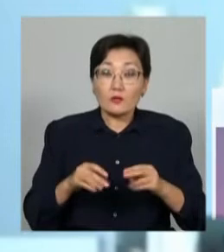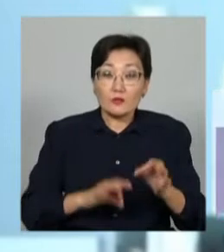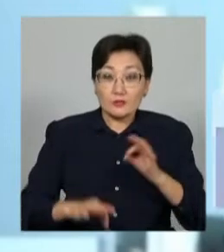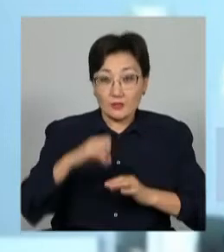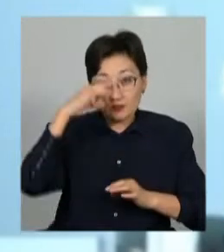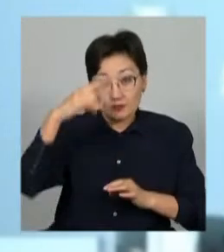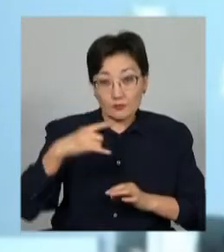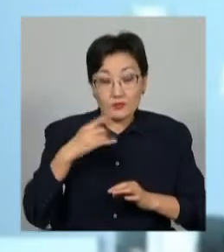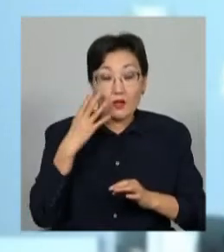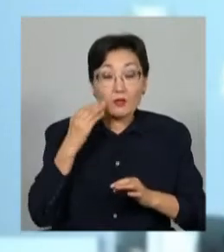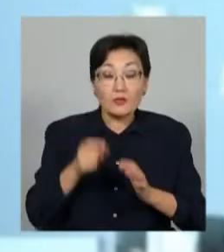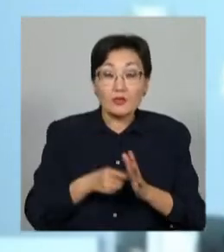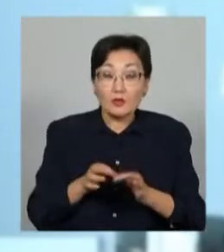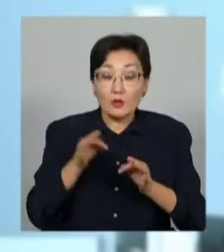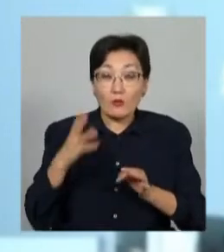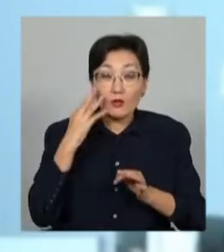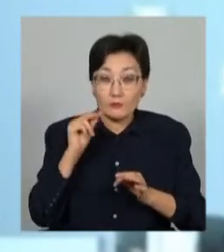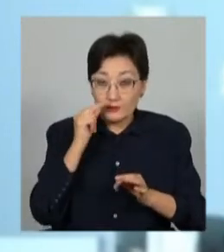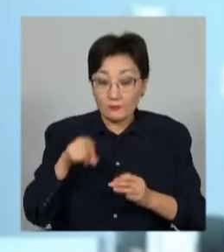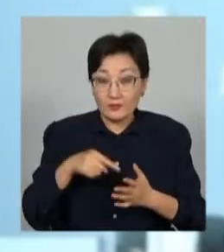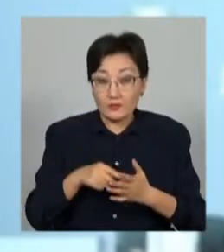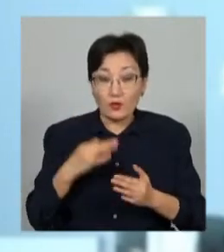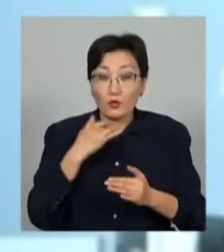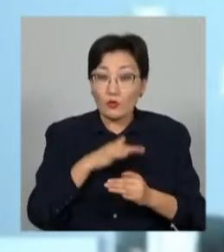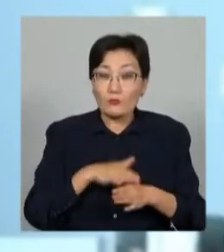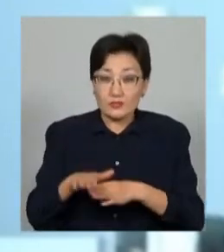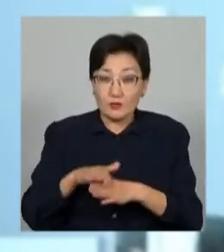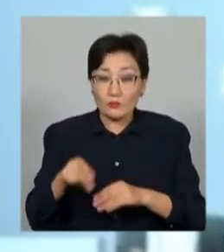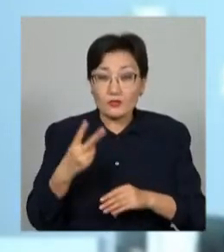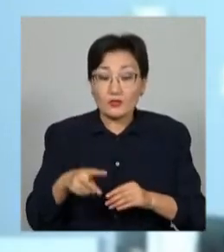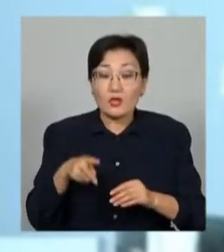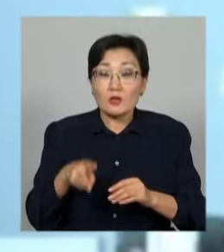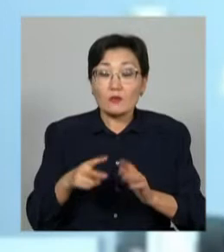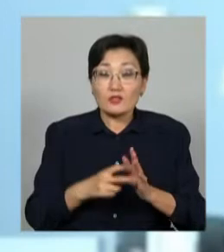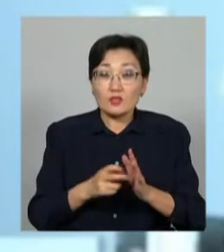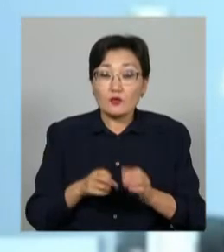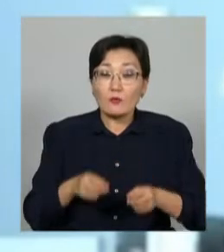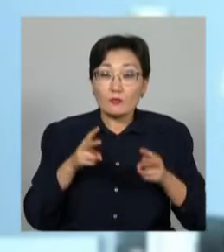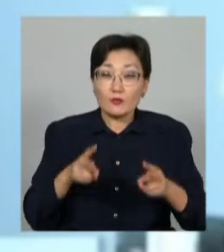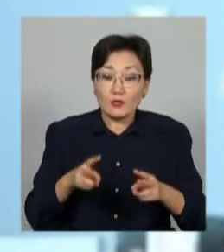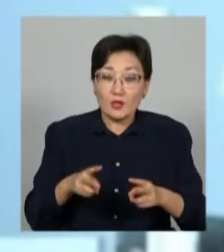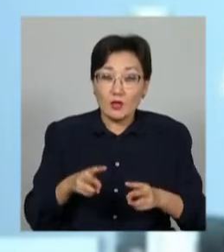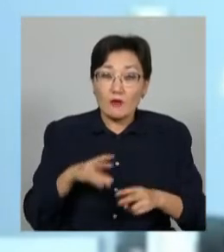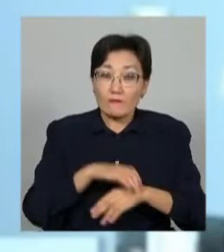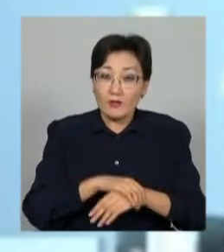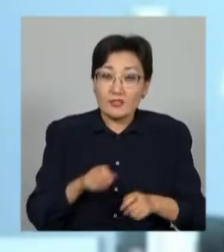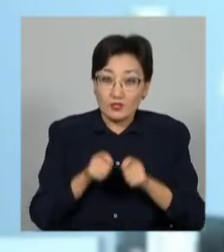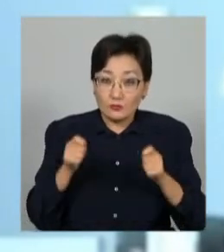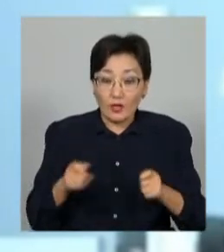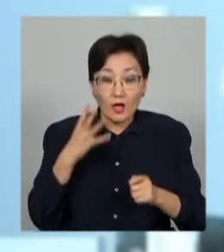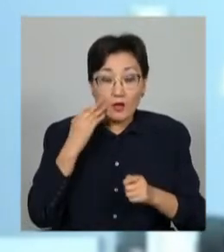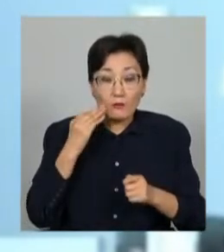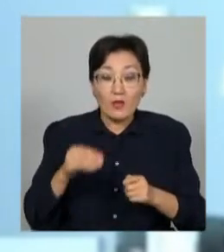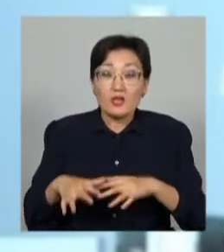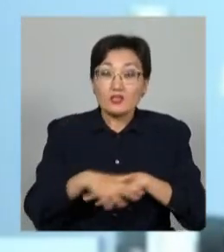Қазақстан, Алматы, Қарағанды облыстарында, Алматы және Шымкент қалаларында көп жасалған. 2700-ден аса қылмыс ізін суытпай ашылды. Мәселен,